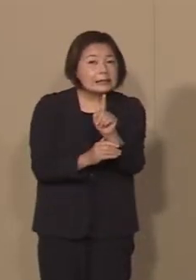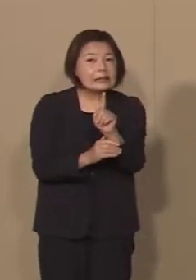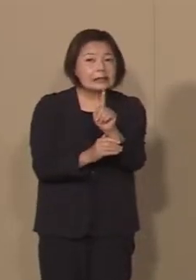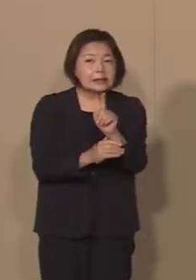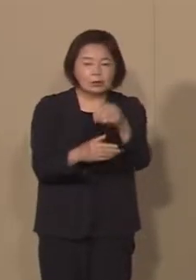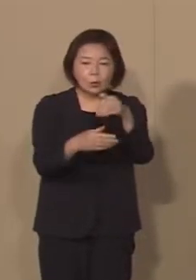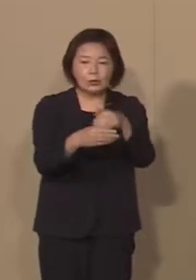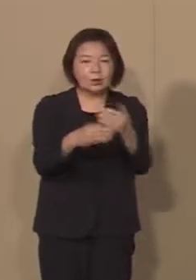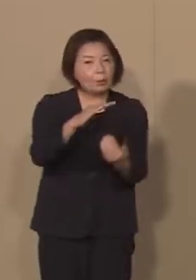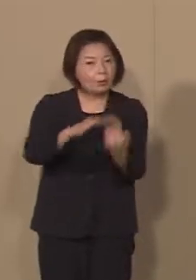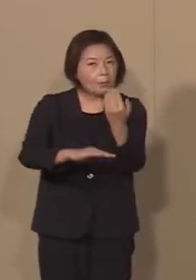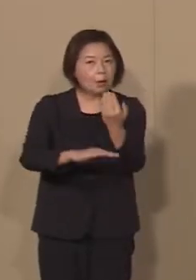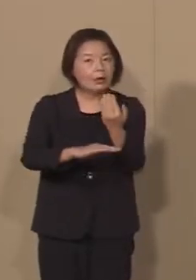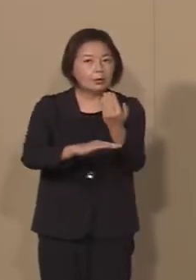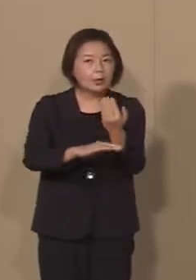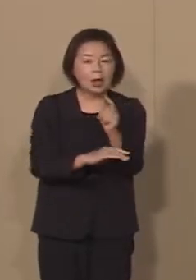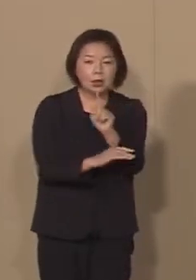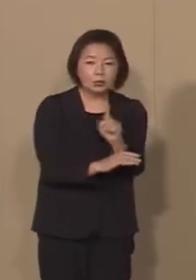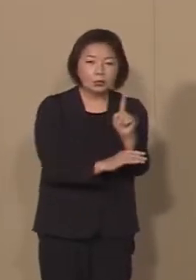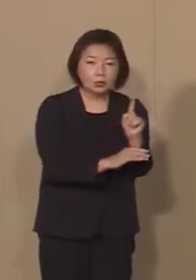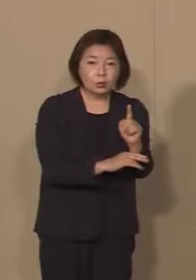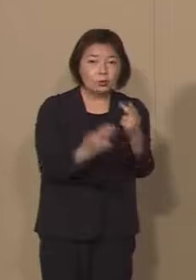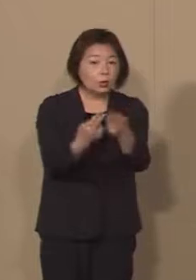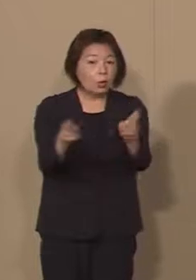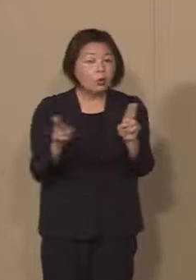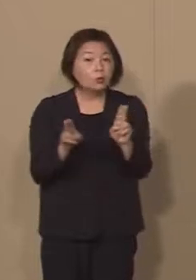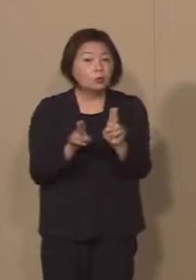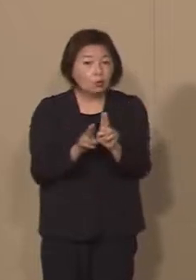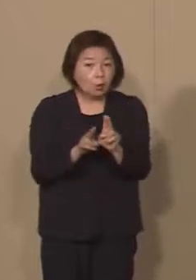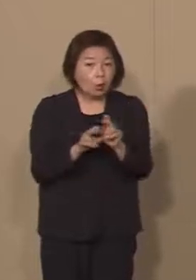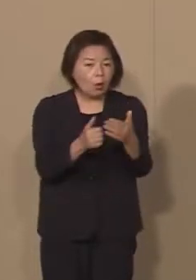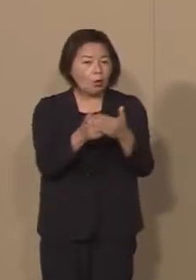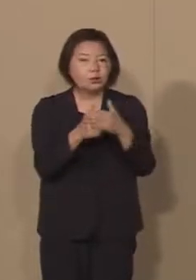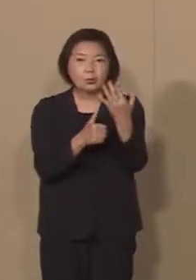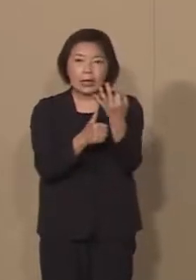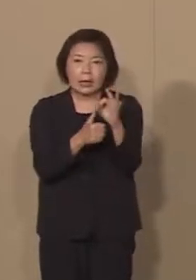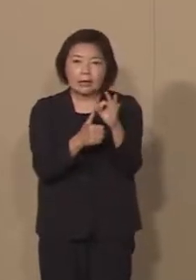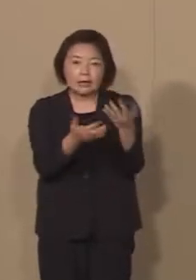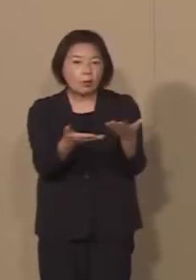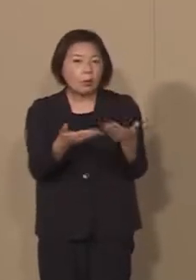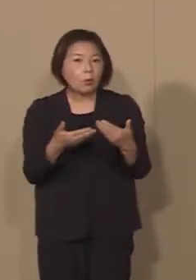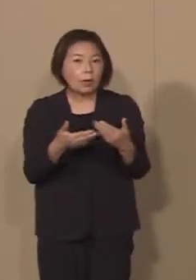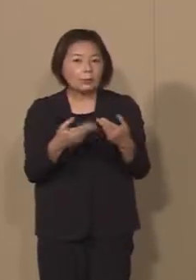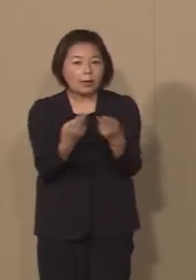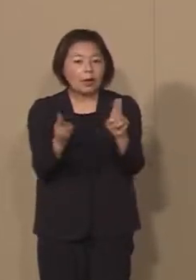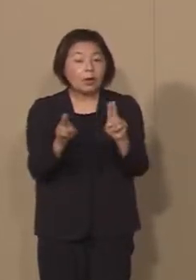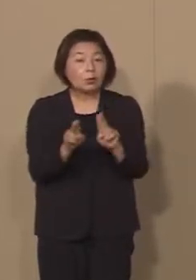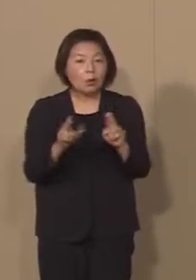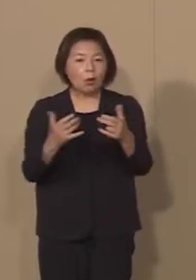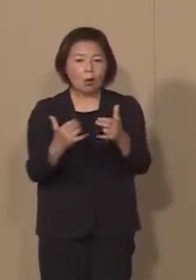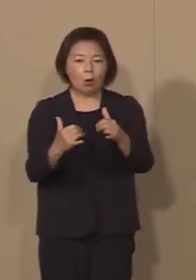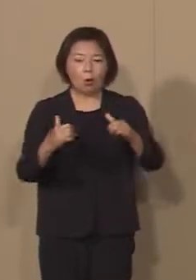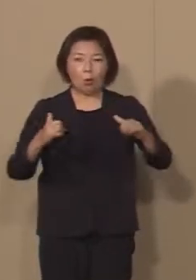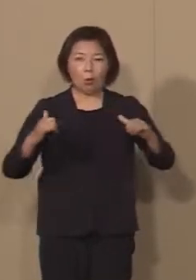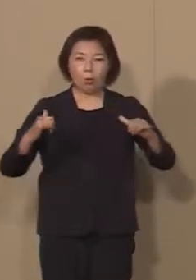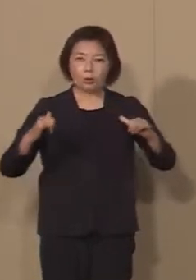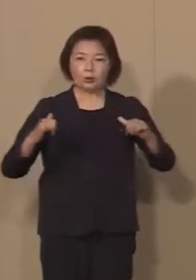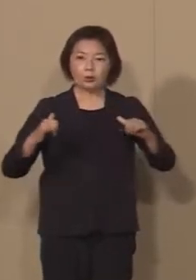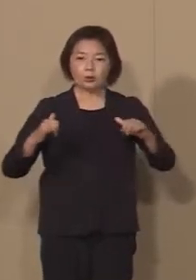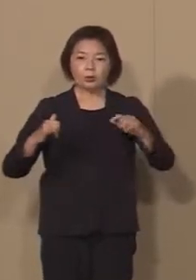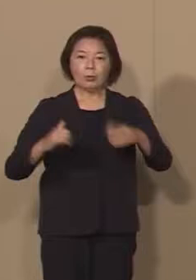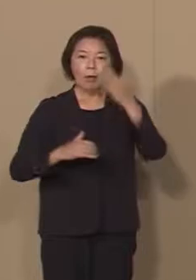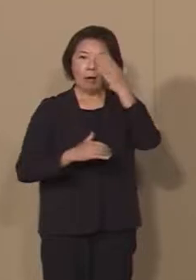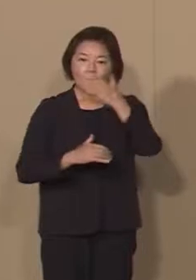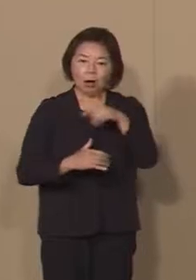そうですねそうやってはこうやって生登場税金とかを使って政党を大きくしていくんだってことをちゃんとやってるなんて